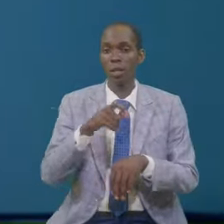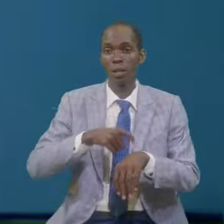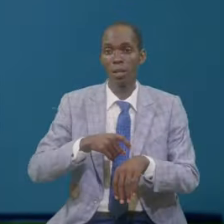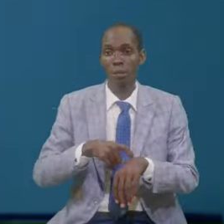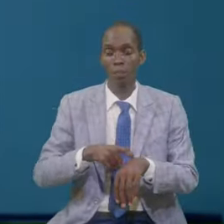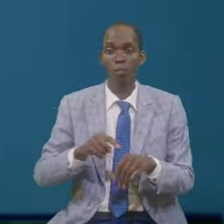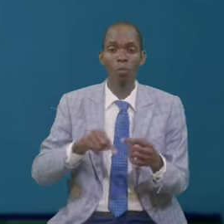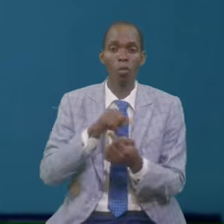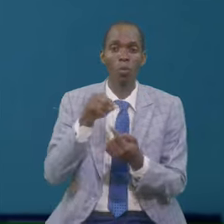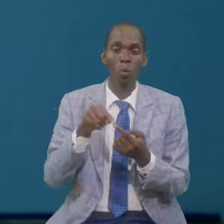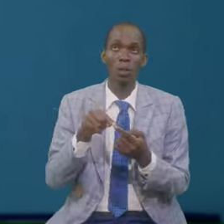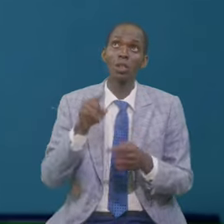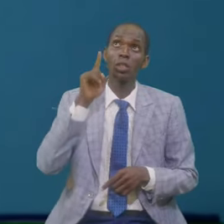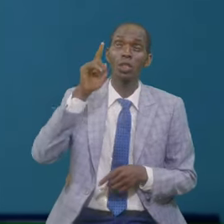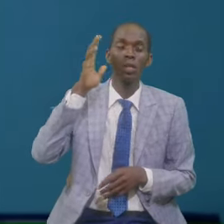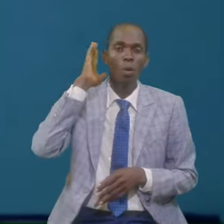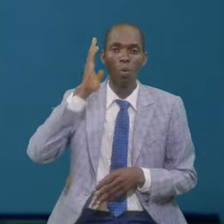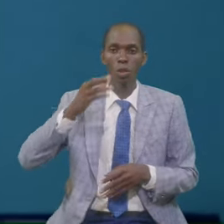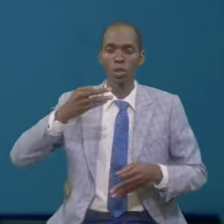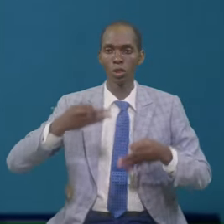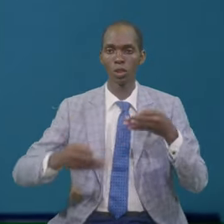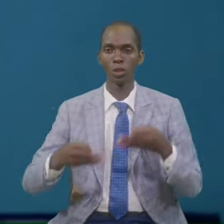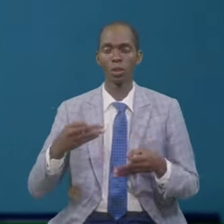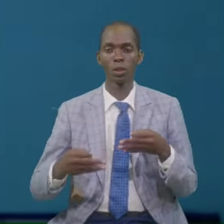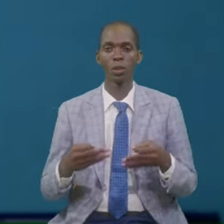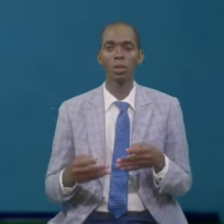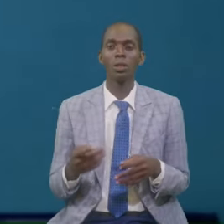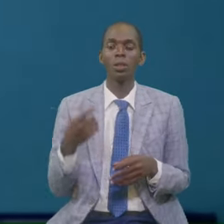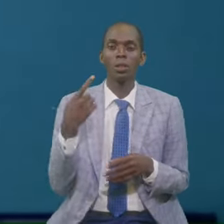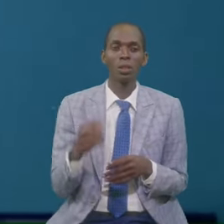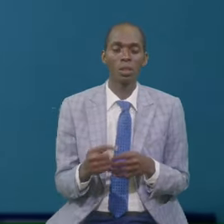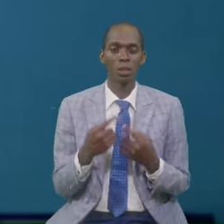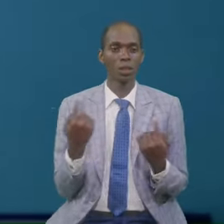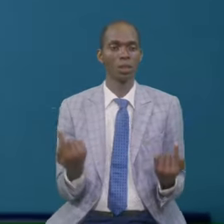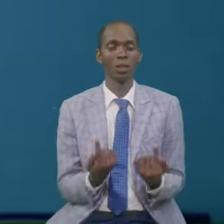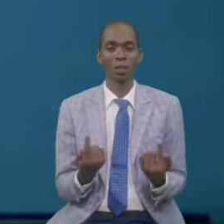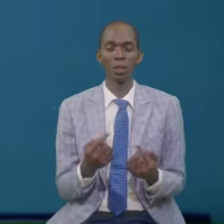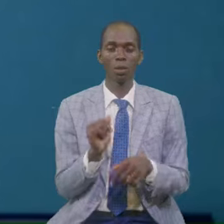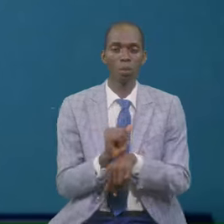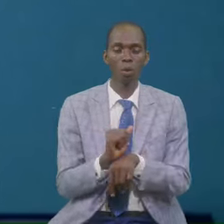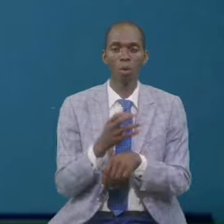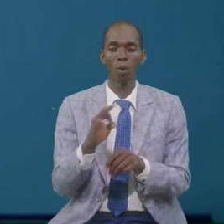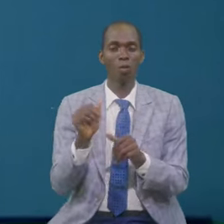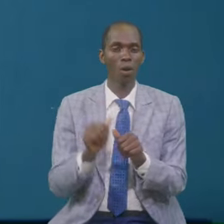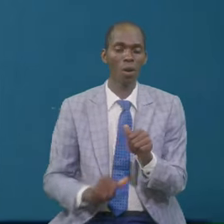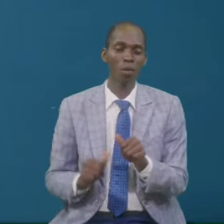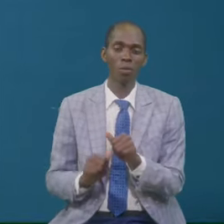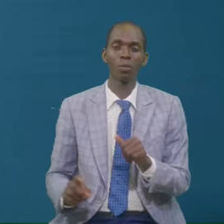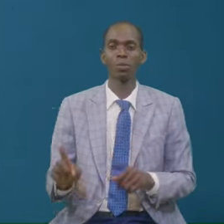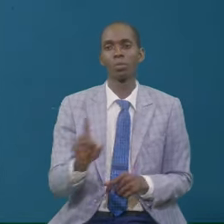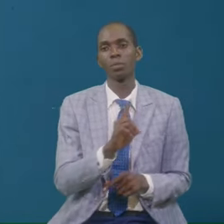He will judge the deeds of all men. Ayana prati vaari yokka karyalaku teerpu teerchinappudu.